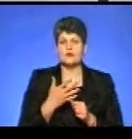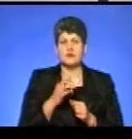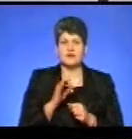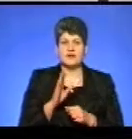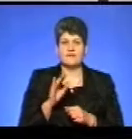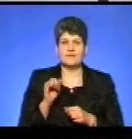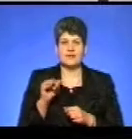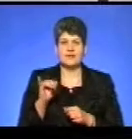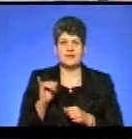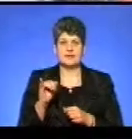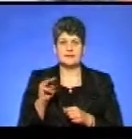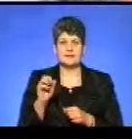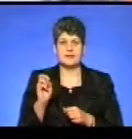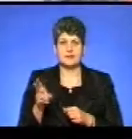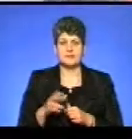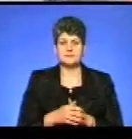Вітик.